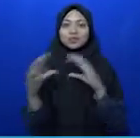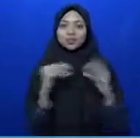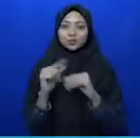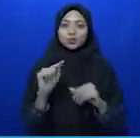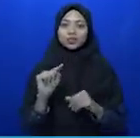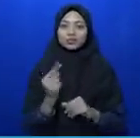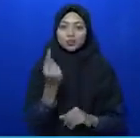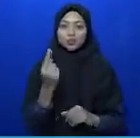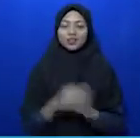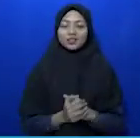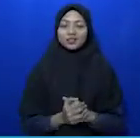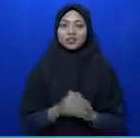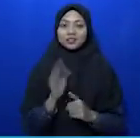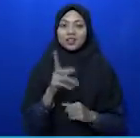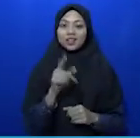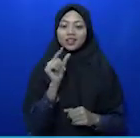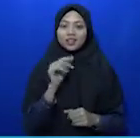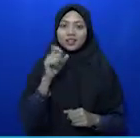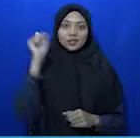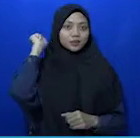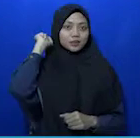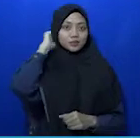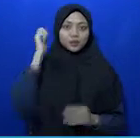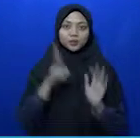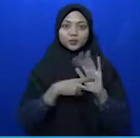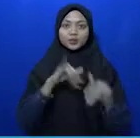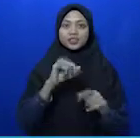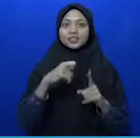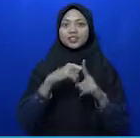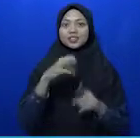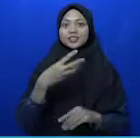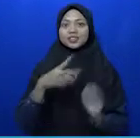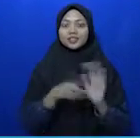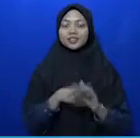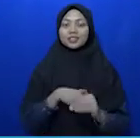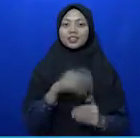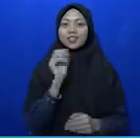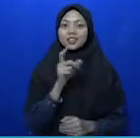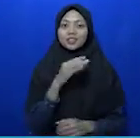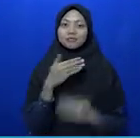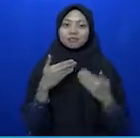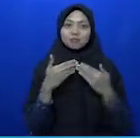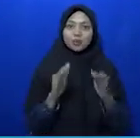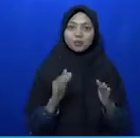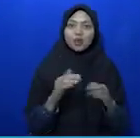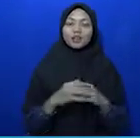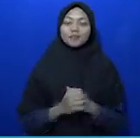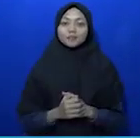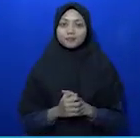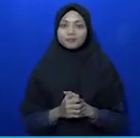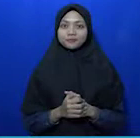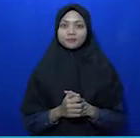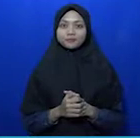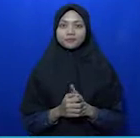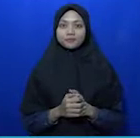kali ini saya panggilkan Ibu Niken, Ibu Dirjen untuk memberikan sepatah dua patah kata